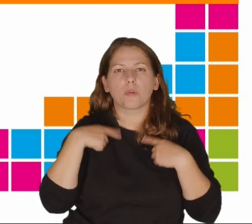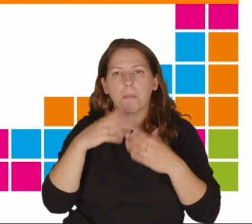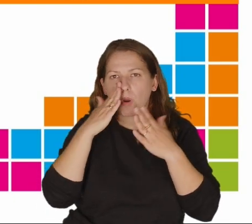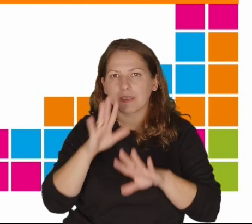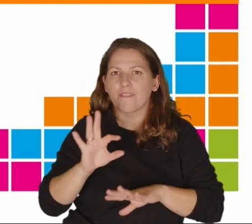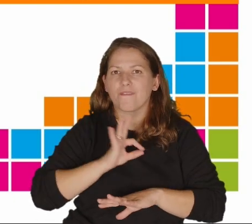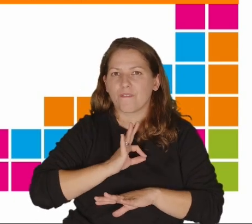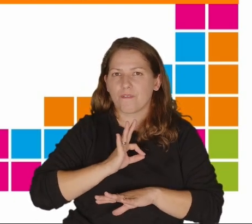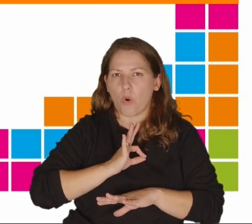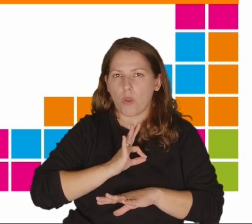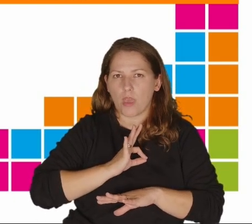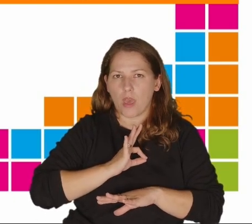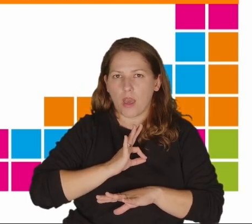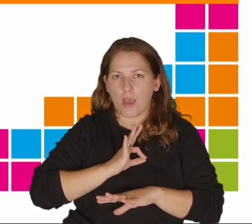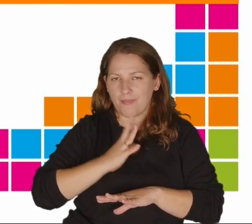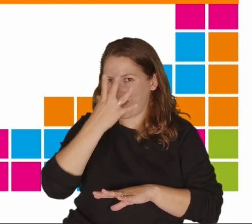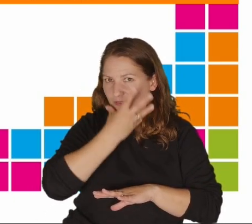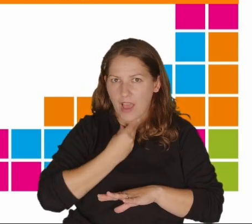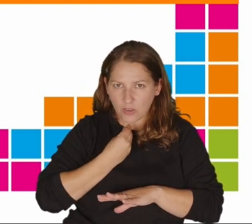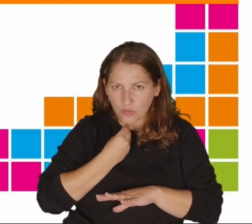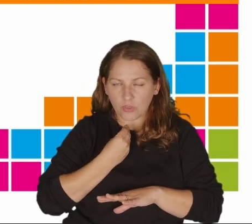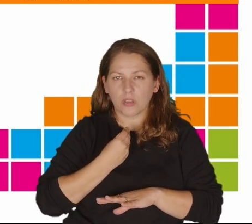pokazywały swoją twarz.